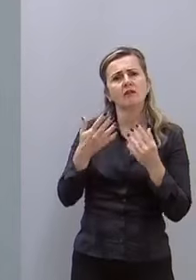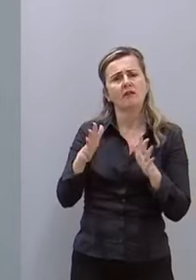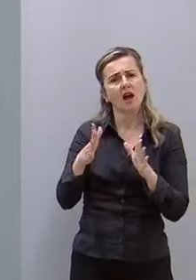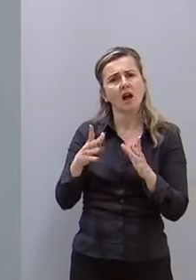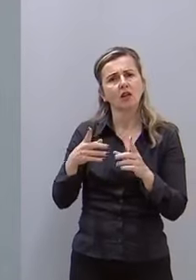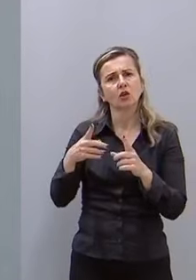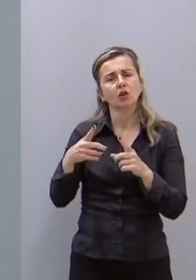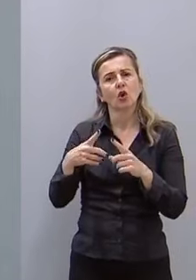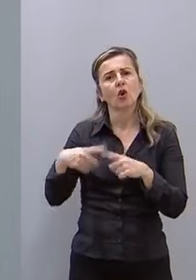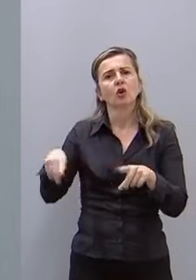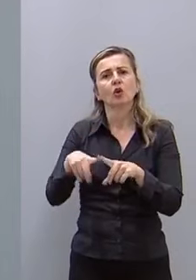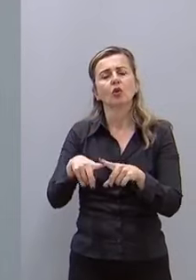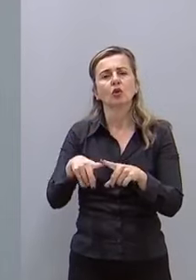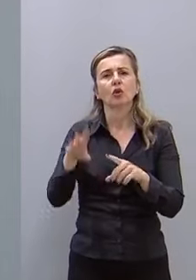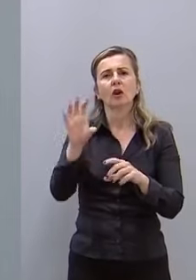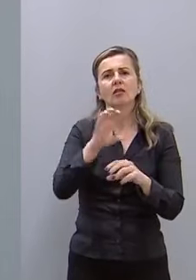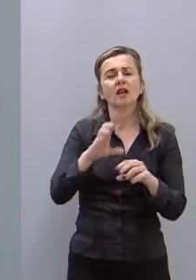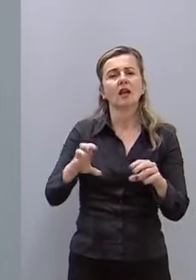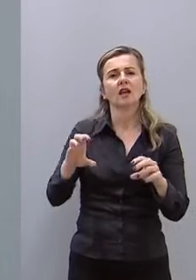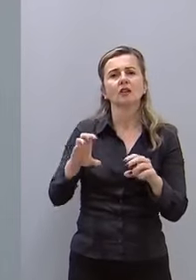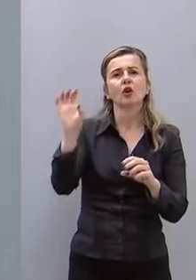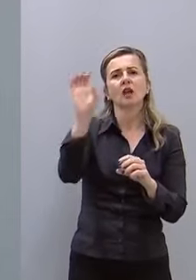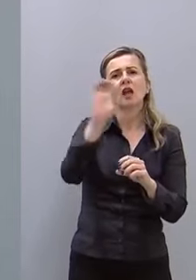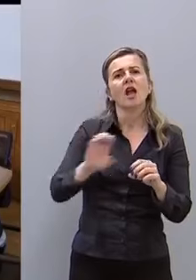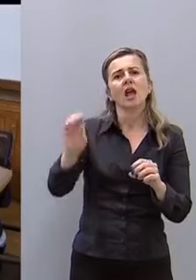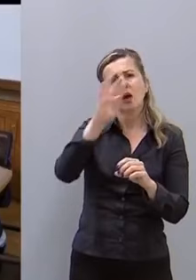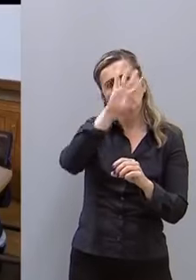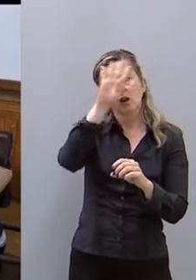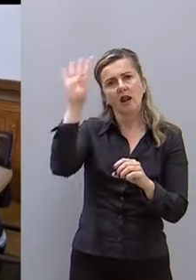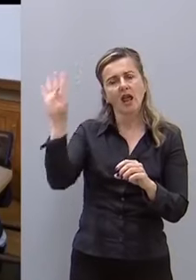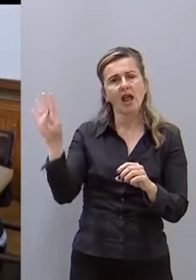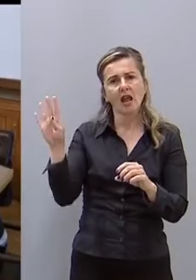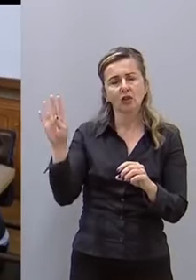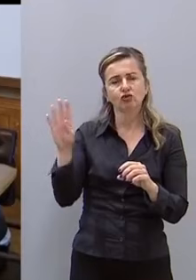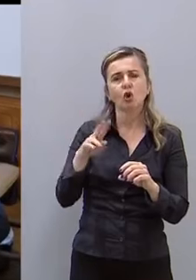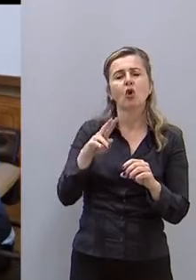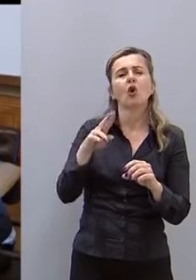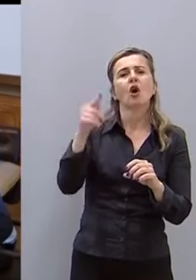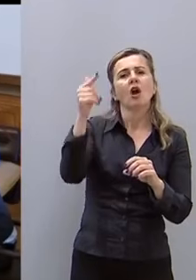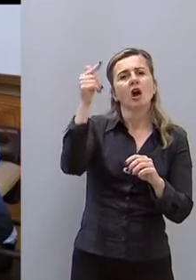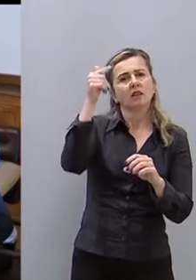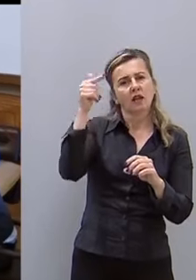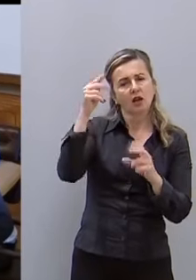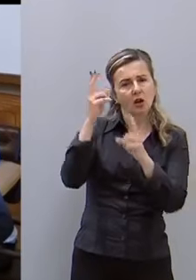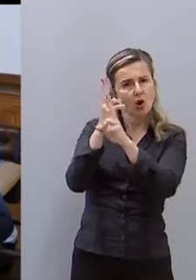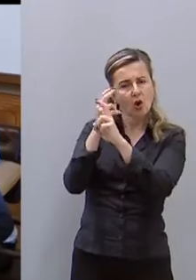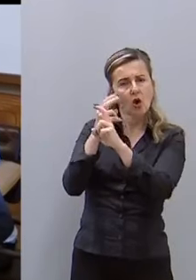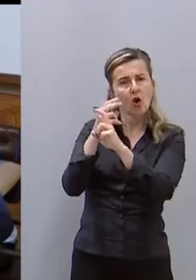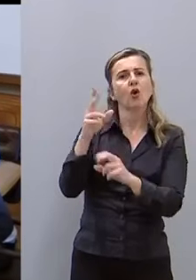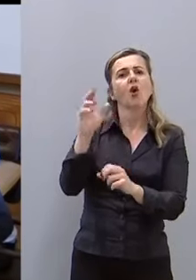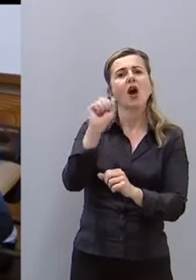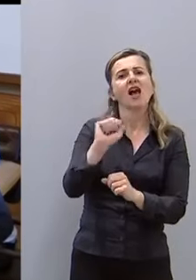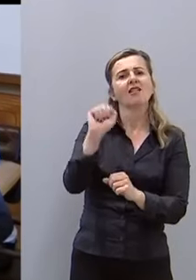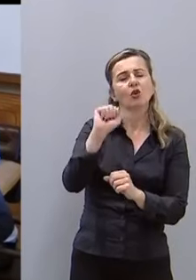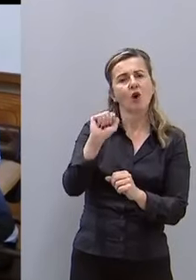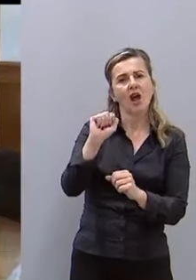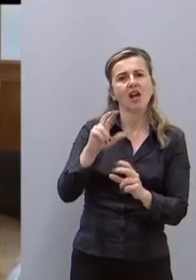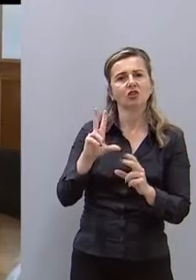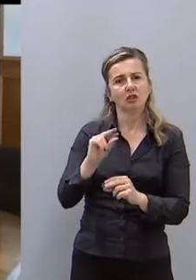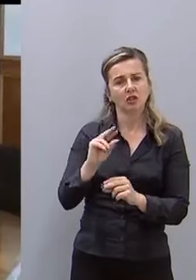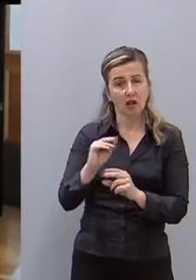dei territori dell'euregio tirolo stiro l'altra gestito trentino sul